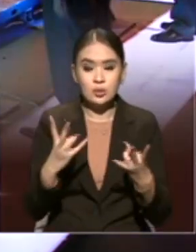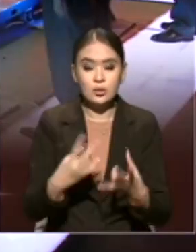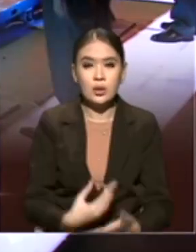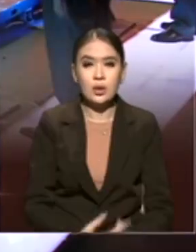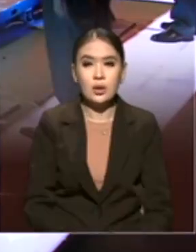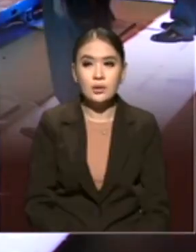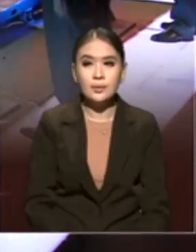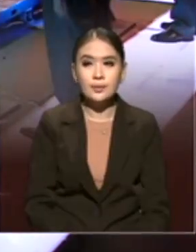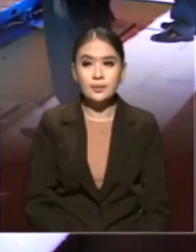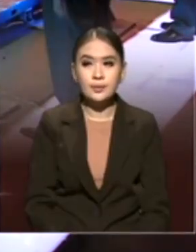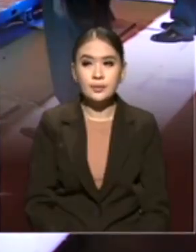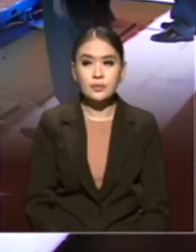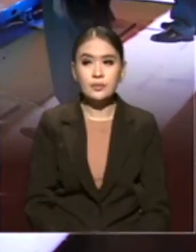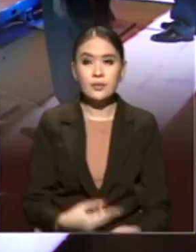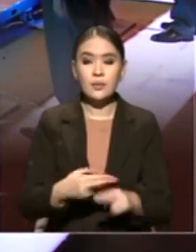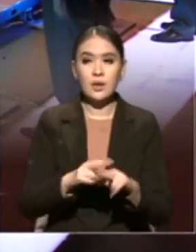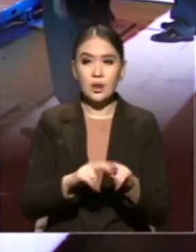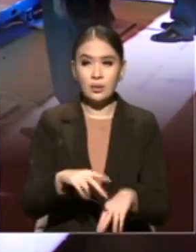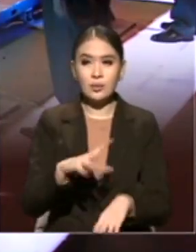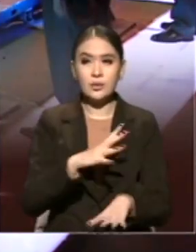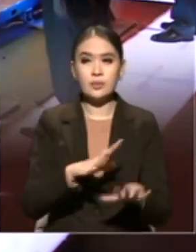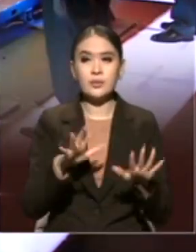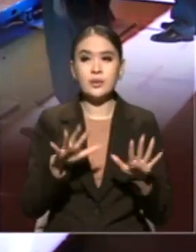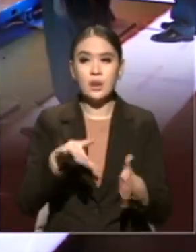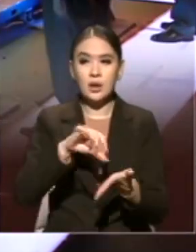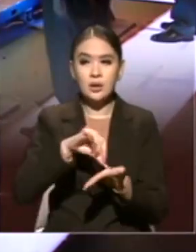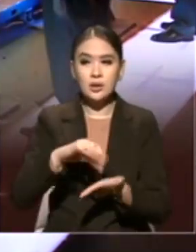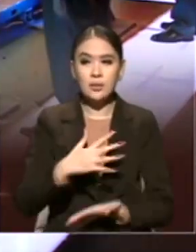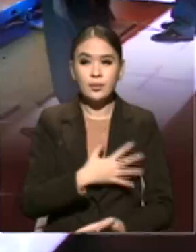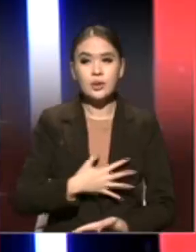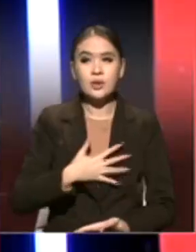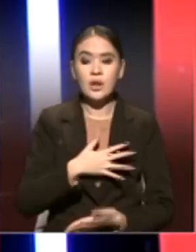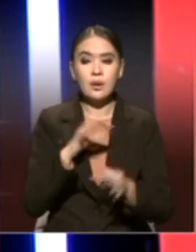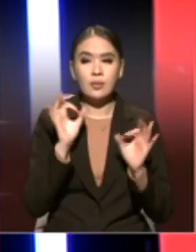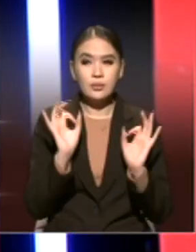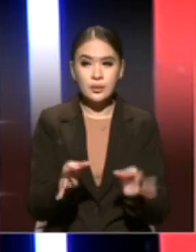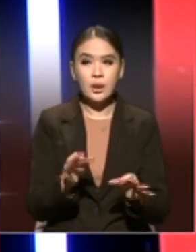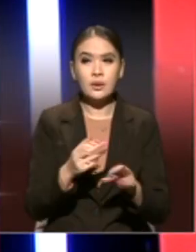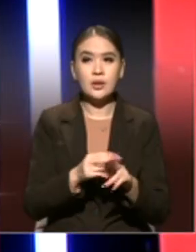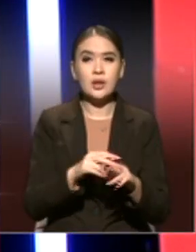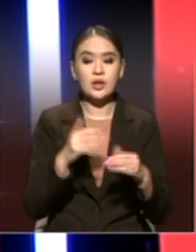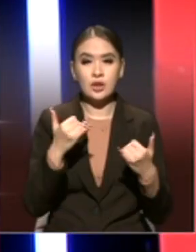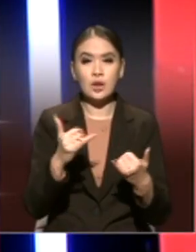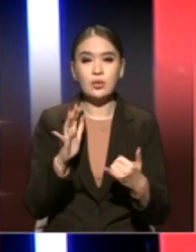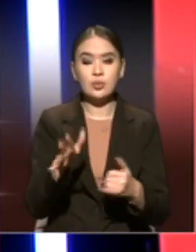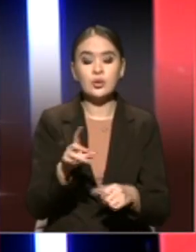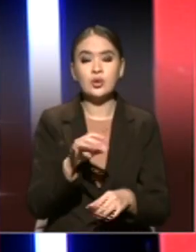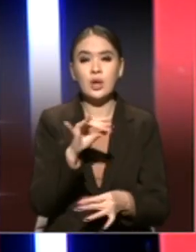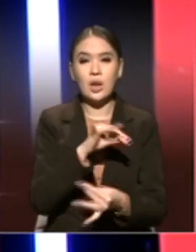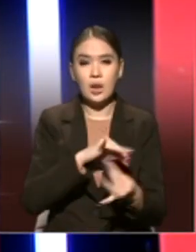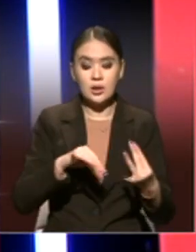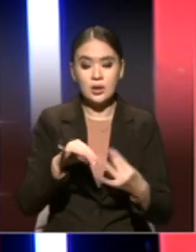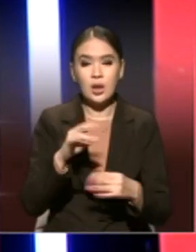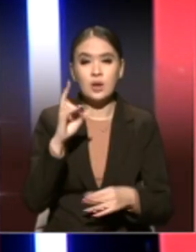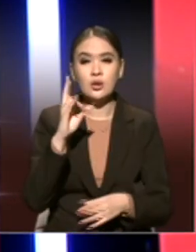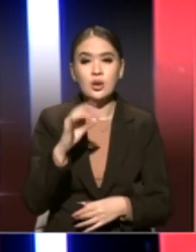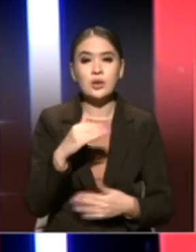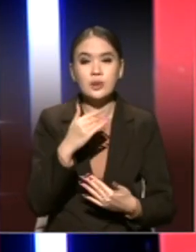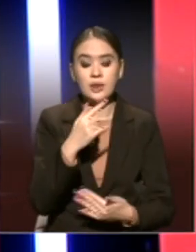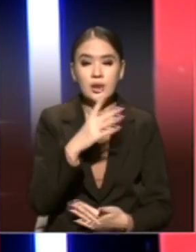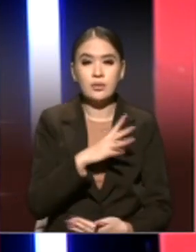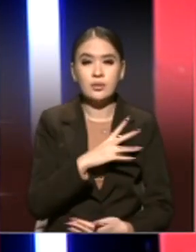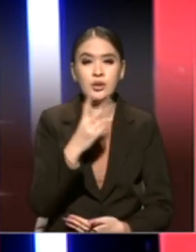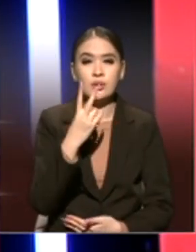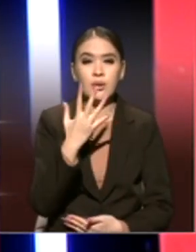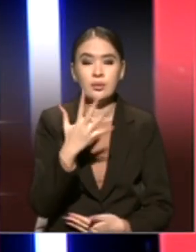Бұл жерде Қайсар мырзаның айтып отырған алаңдаушылығы орынды. Біз қазір оған тоқталамыз. Бірақ та сіз жаңа айттыңыз ғой, 25 бала дедіңіз